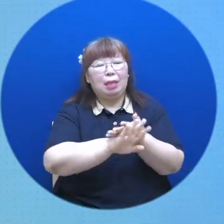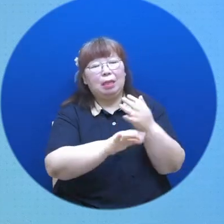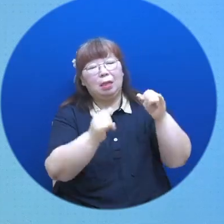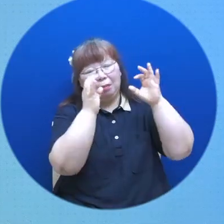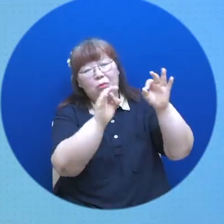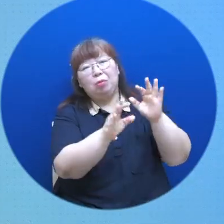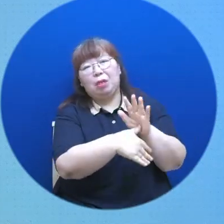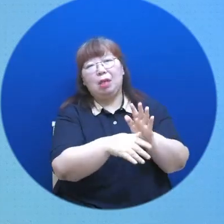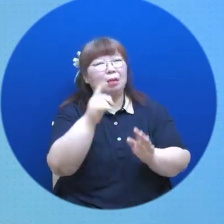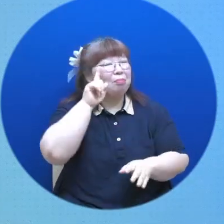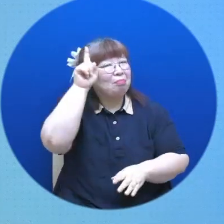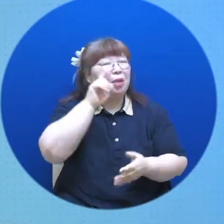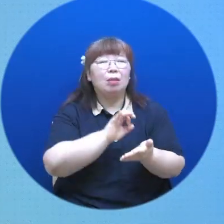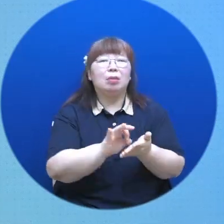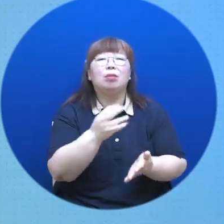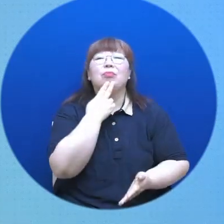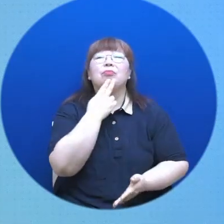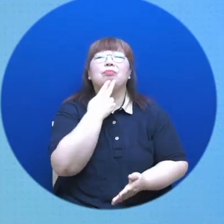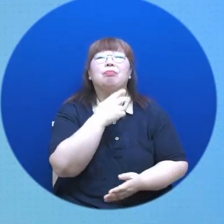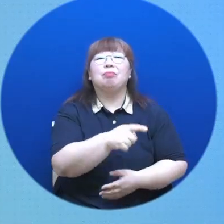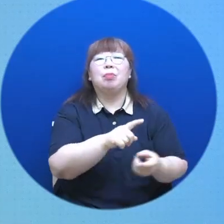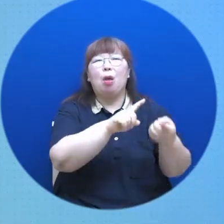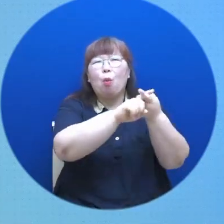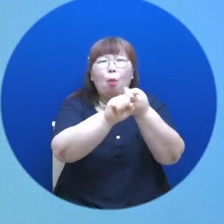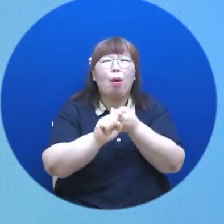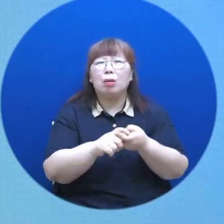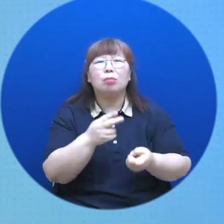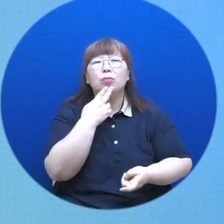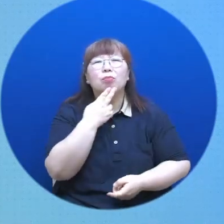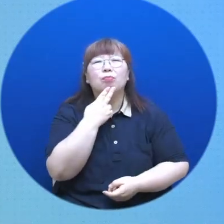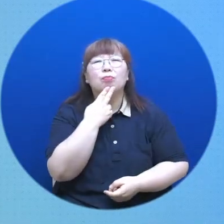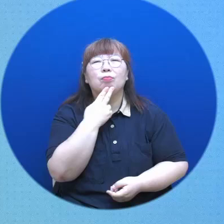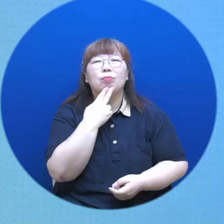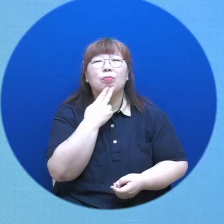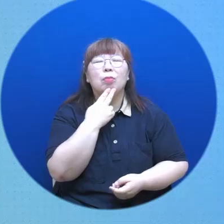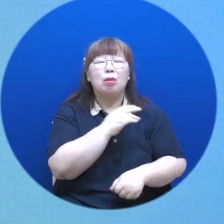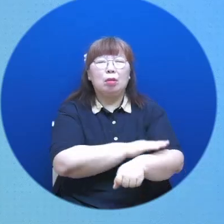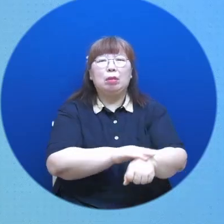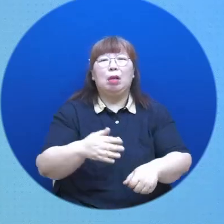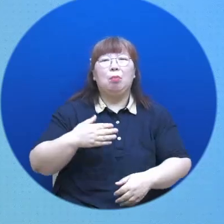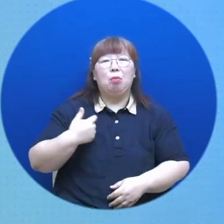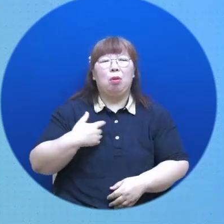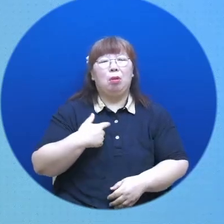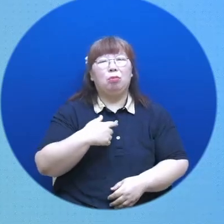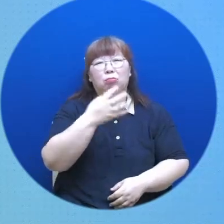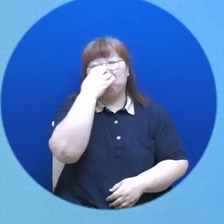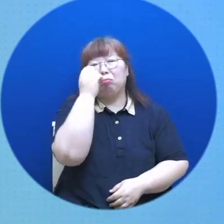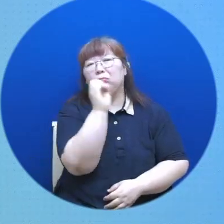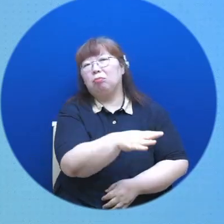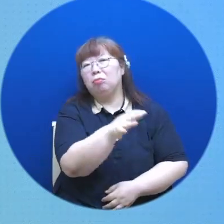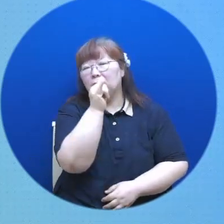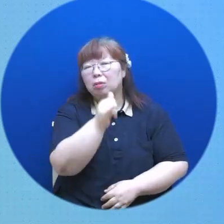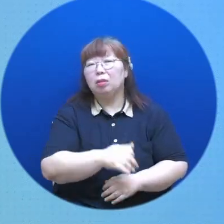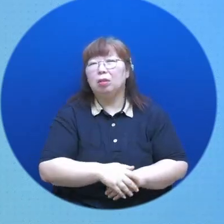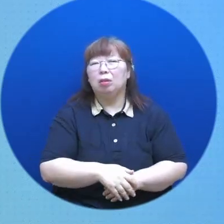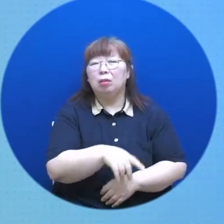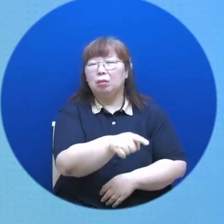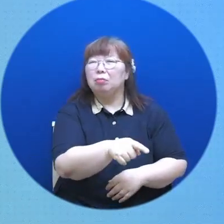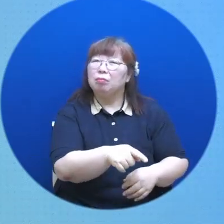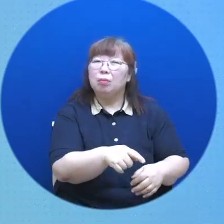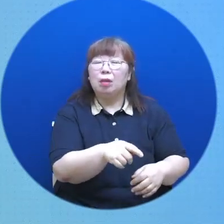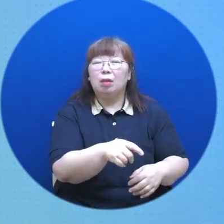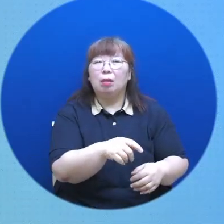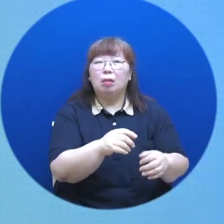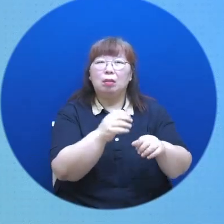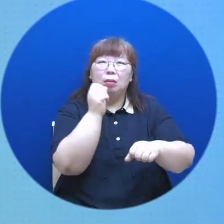아니, 사실 잘 알지도 못했어요. 그리고 조금은 무시했습니다. 아, 형제님은 좀